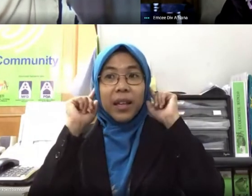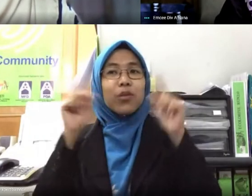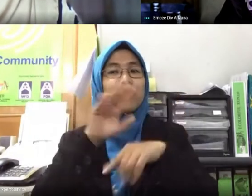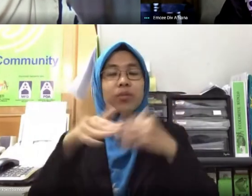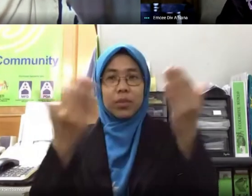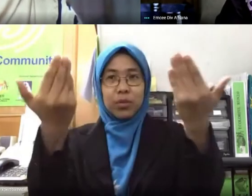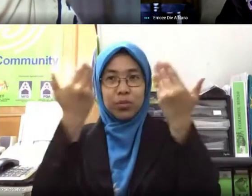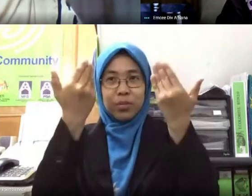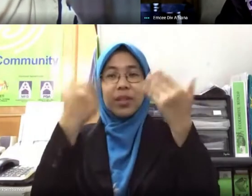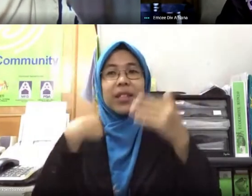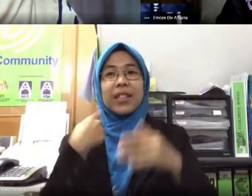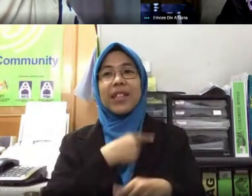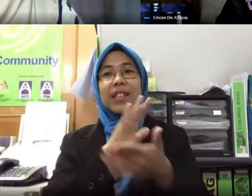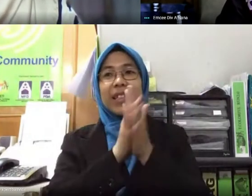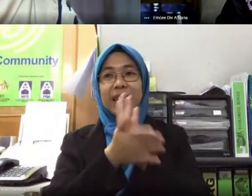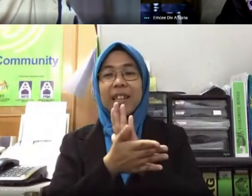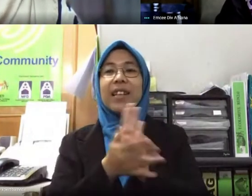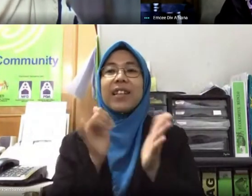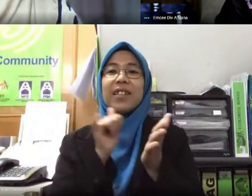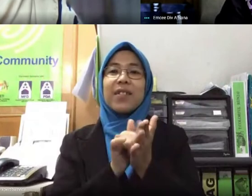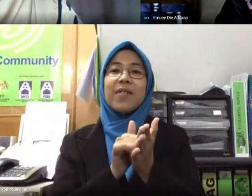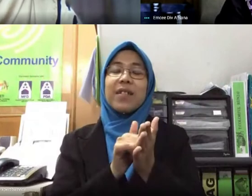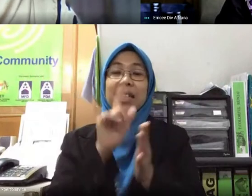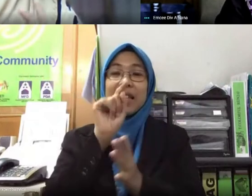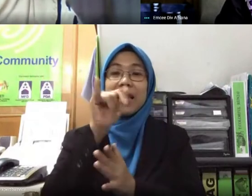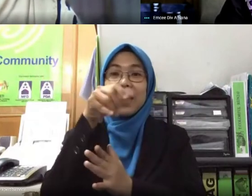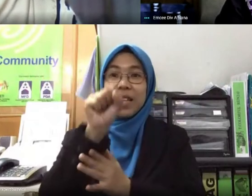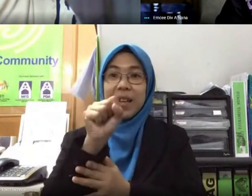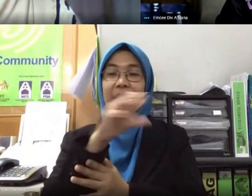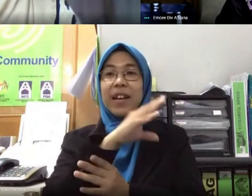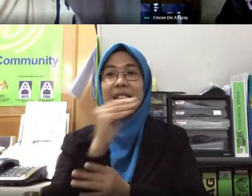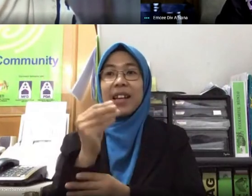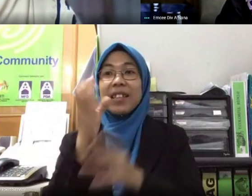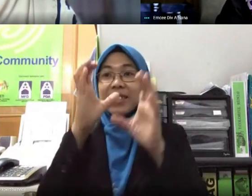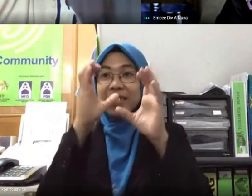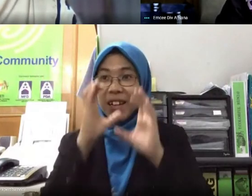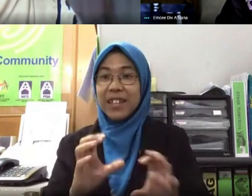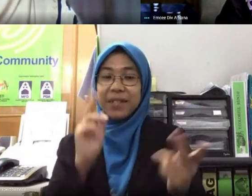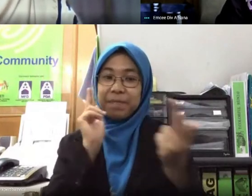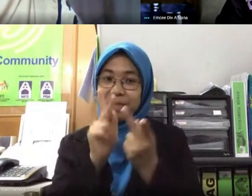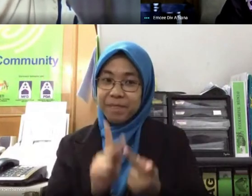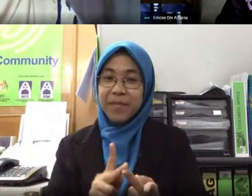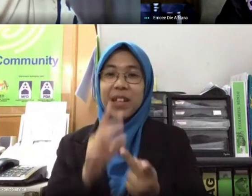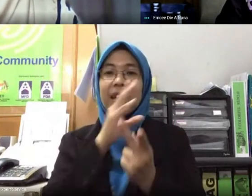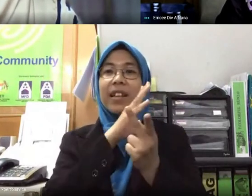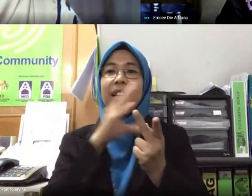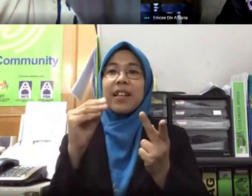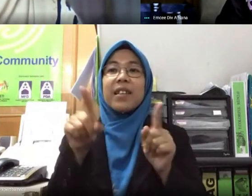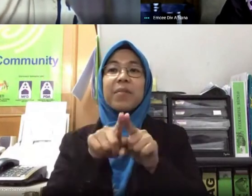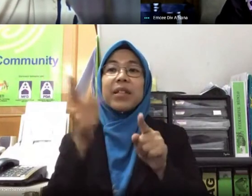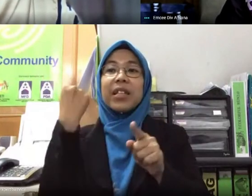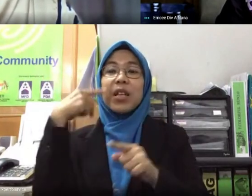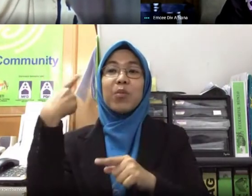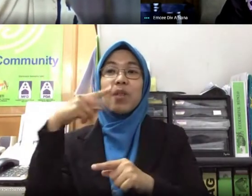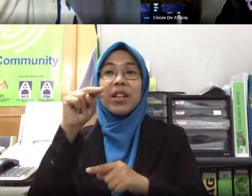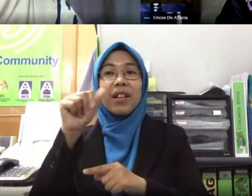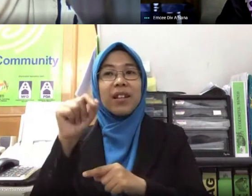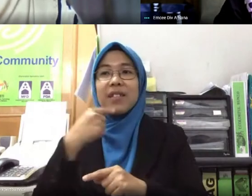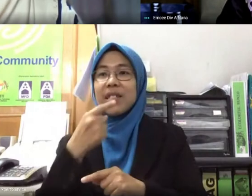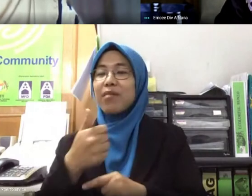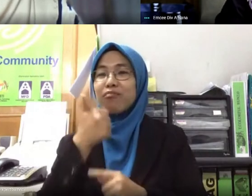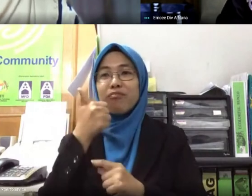kita. So insyaAllah dengan tips dan tricks yang tepat, like Puan Nana katakan tadi, you will look